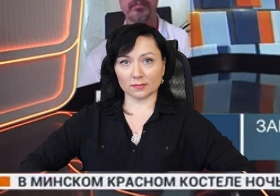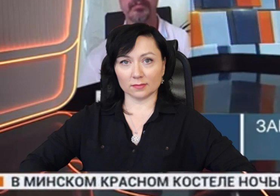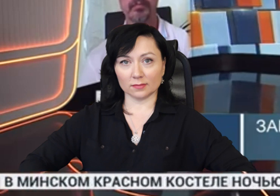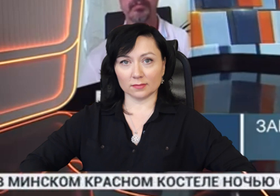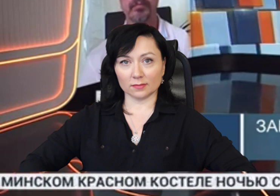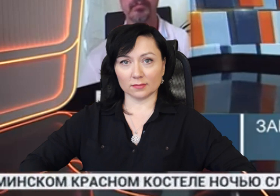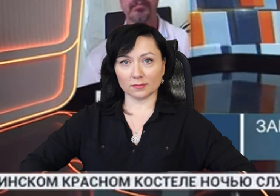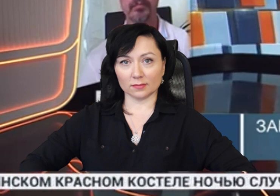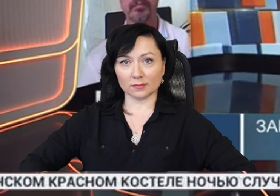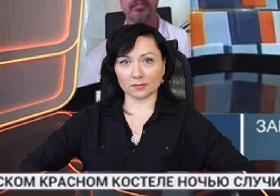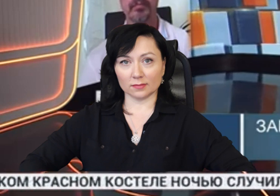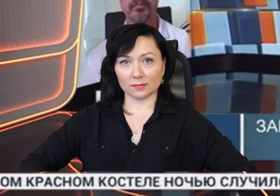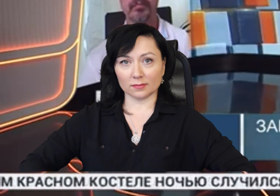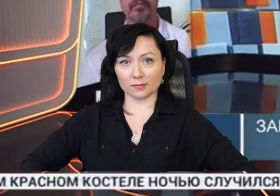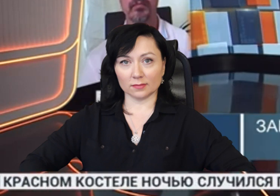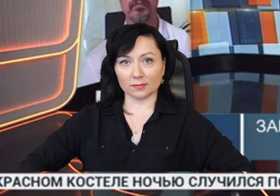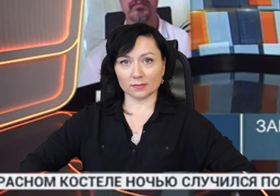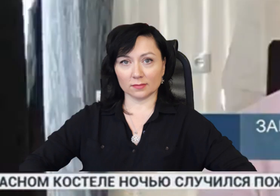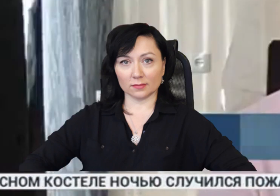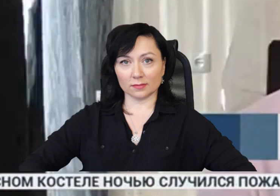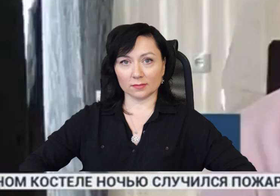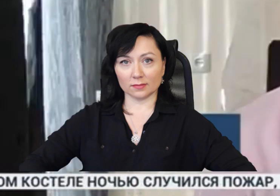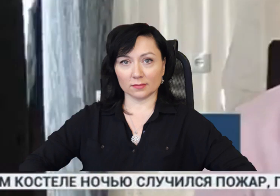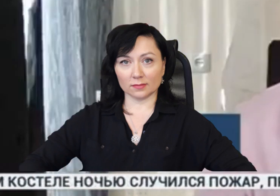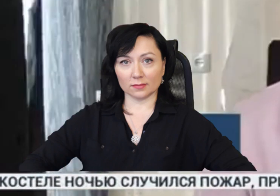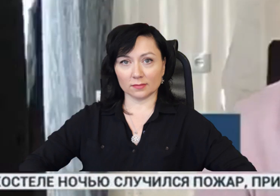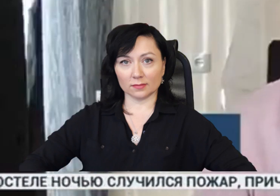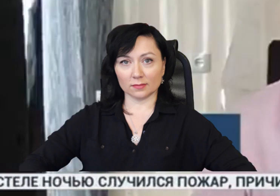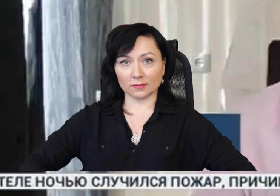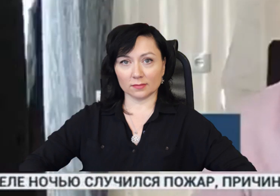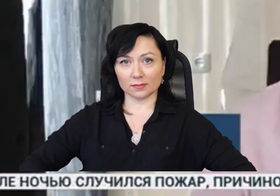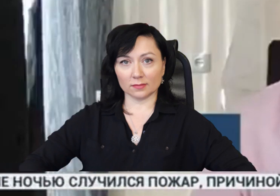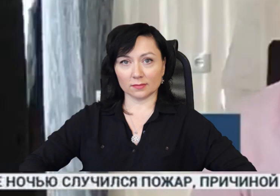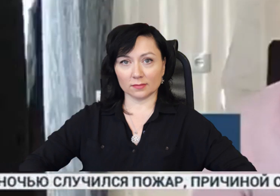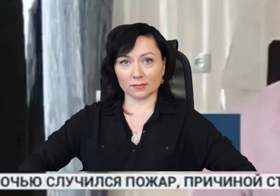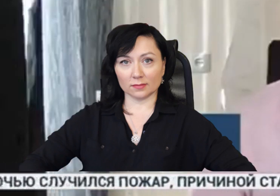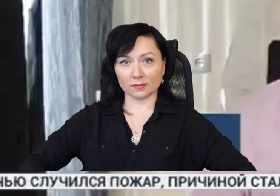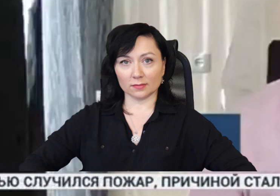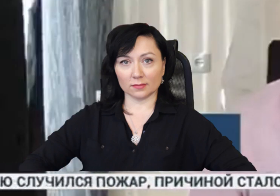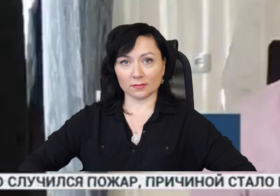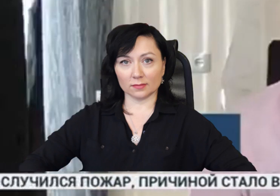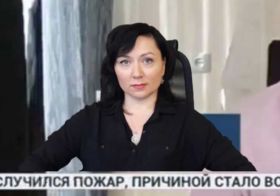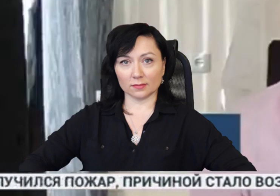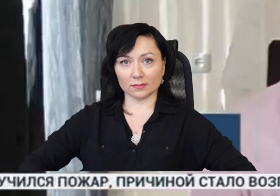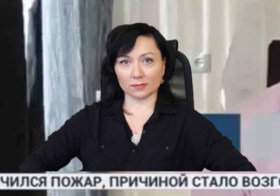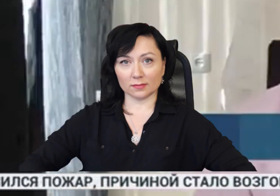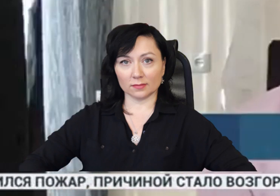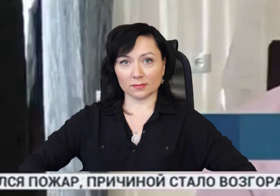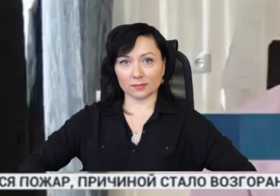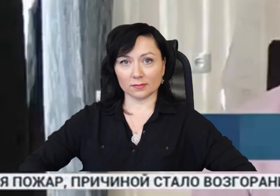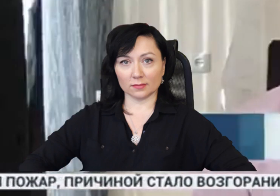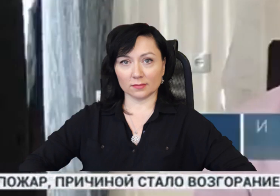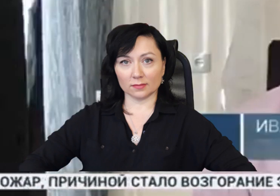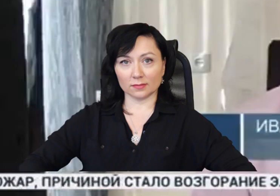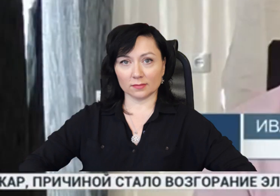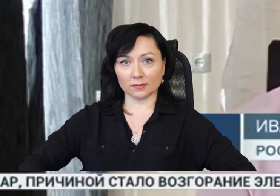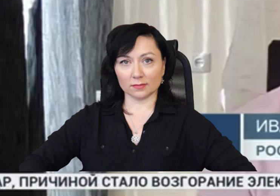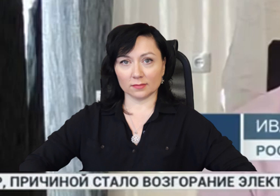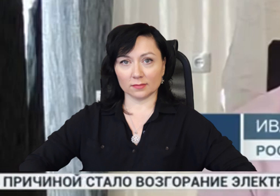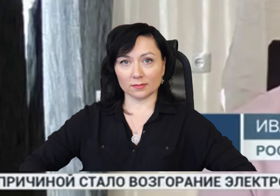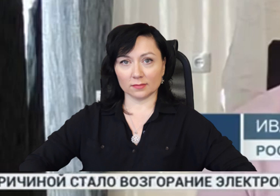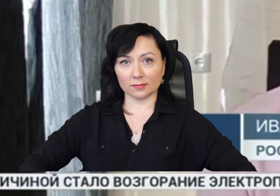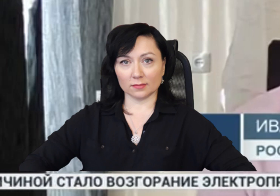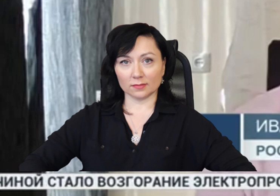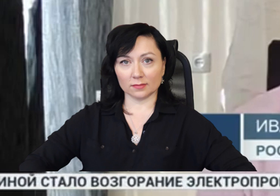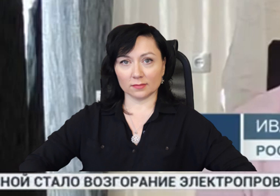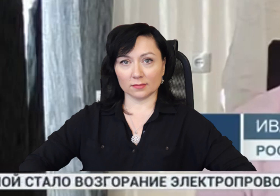границы вчера вылетела группа турагентов в рамках рекламного тура мужчинам задали лишь один вопрос Когда приобретали